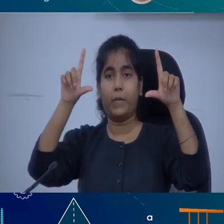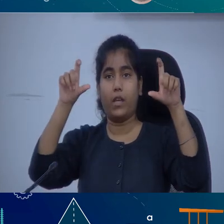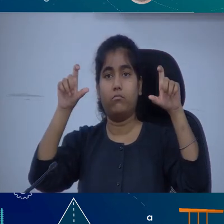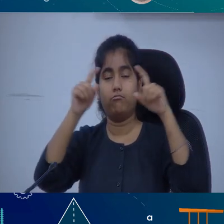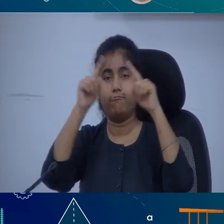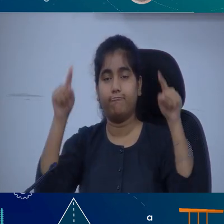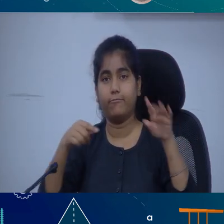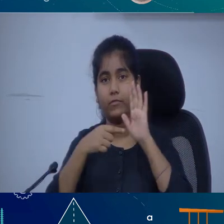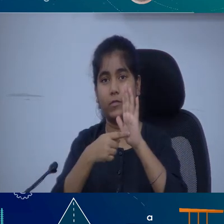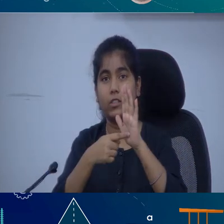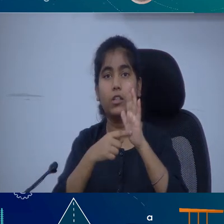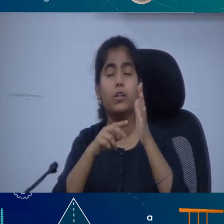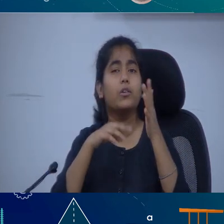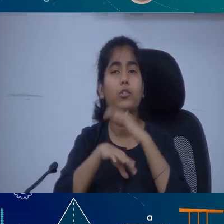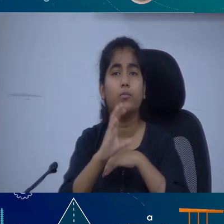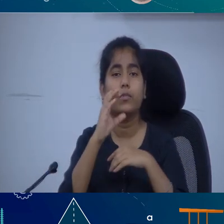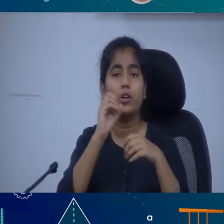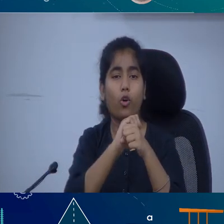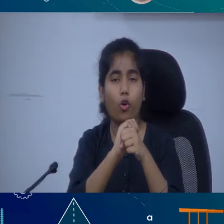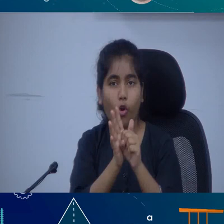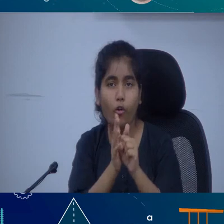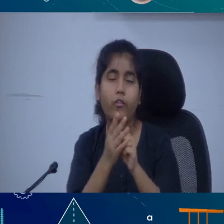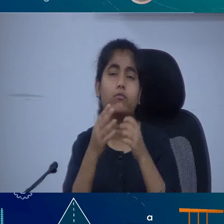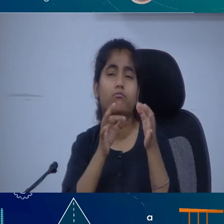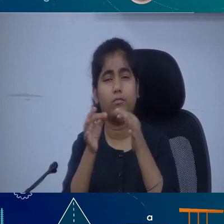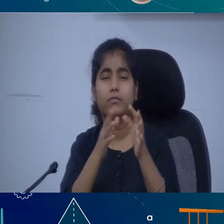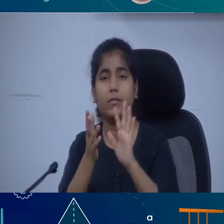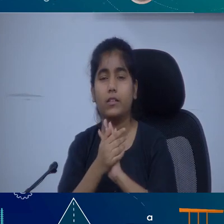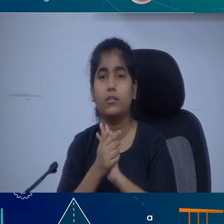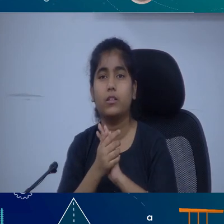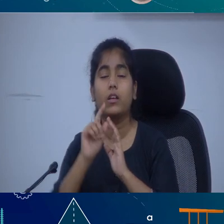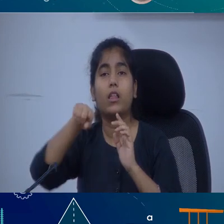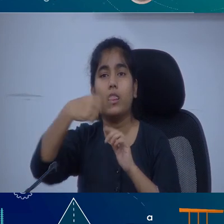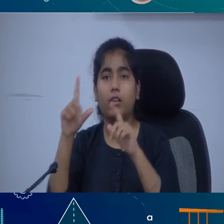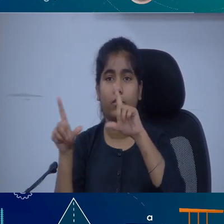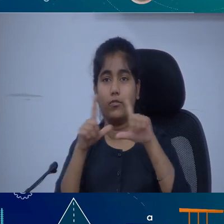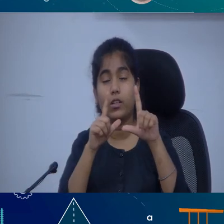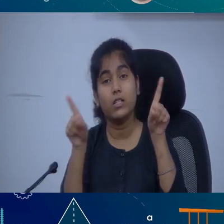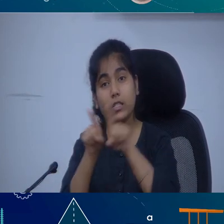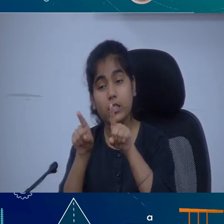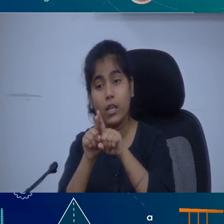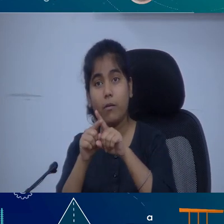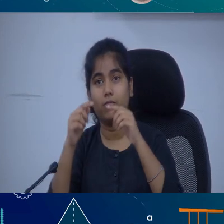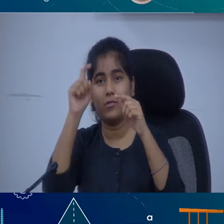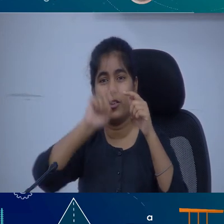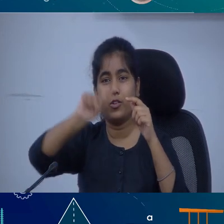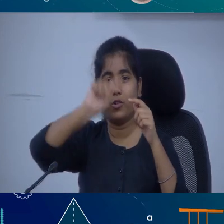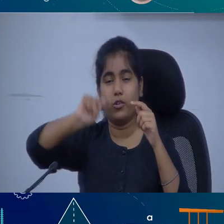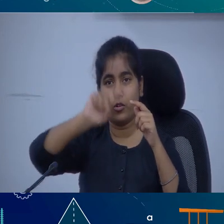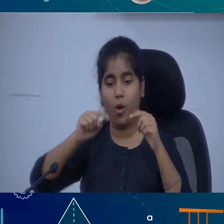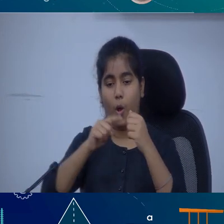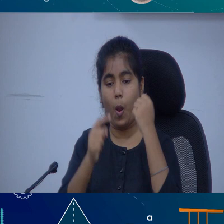www.ncert.nic.in. आप उस वेबसाइट पर पहुंचेंगे तो आपको ऐसा एक पेज दिखेगा जिसमें कोविड के बारे में